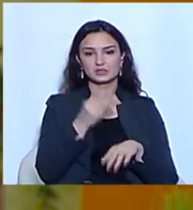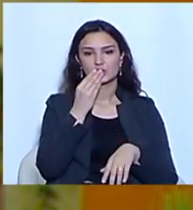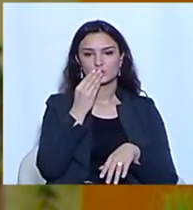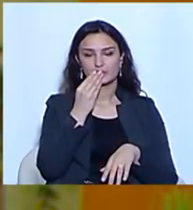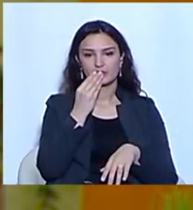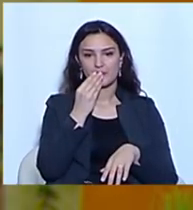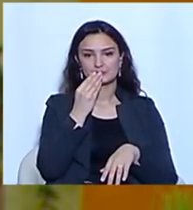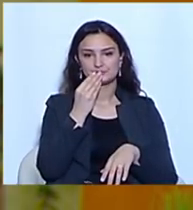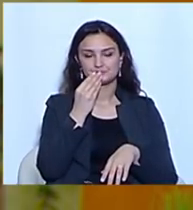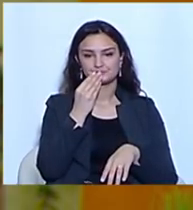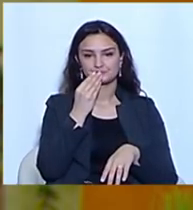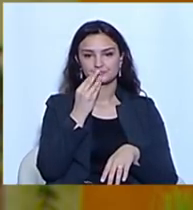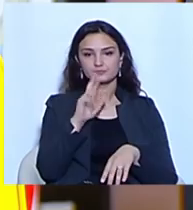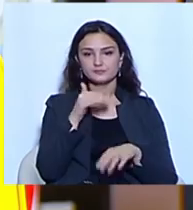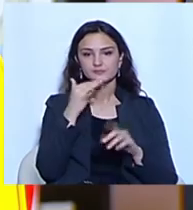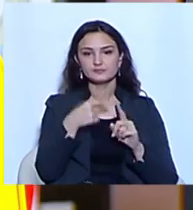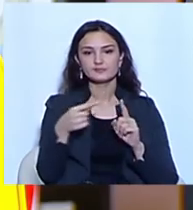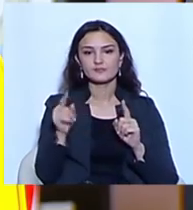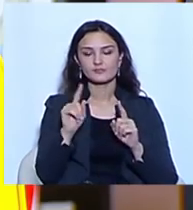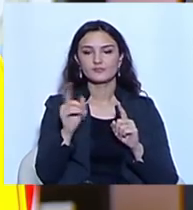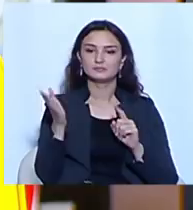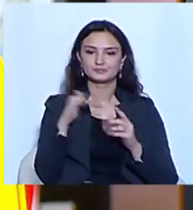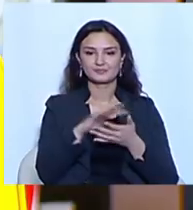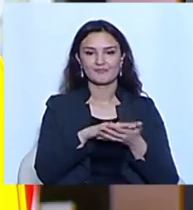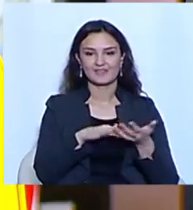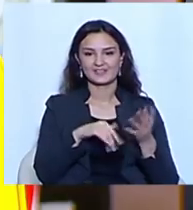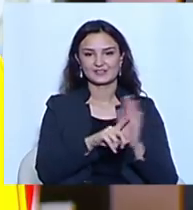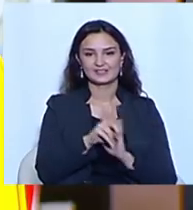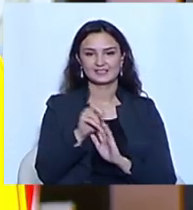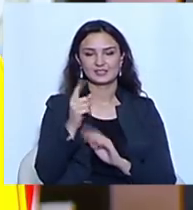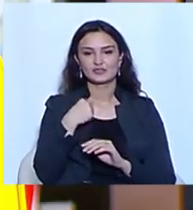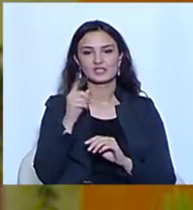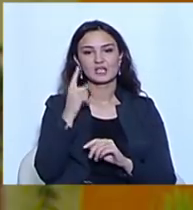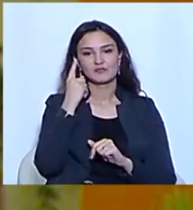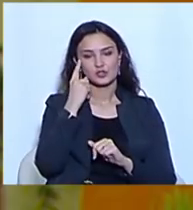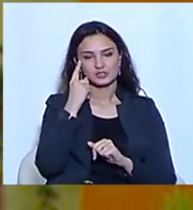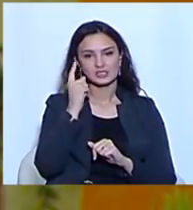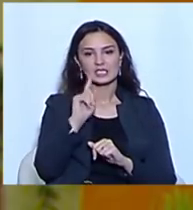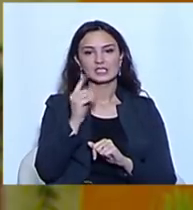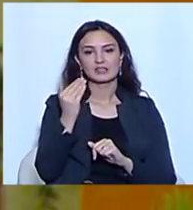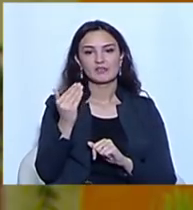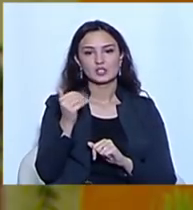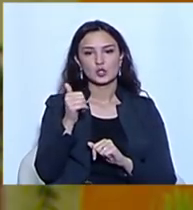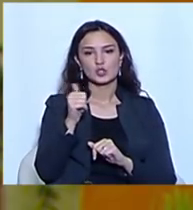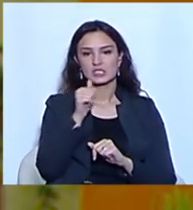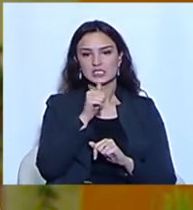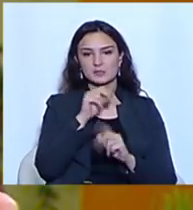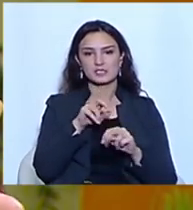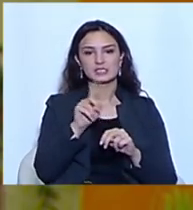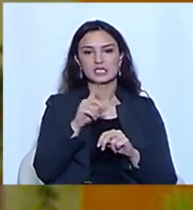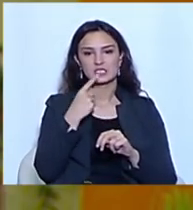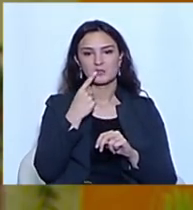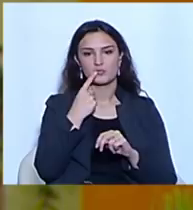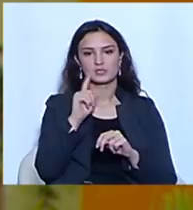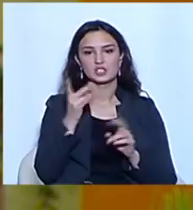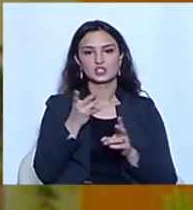საჭმელი და კიდევ ბევრი რამ. მოდით გავაგრძელოთ აქედან. ჩვენ რა გგონია და თქვენ როგორც ექსპერტი რას გეუბნებით,